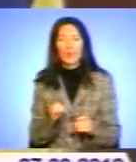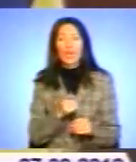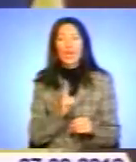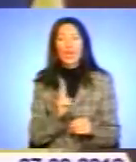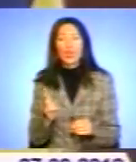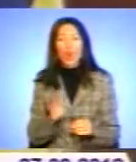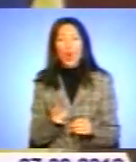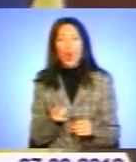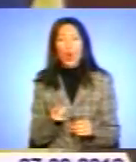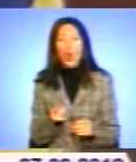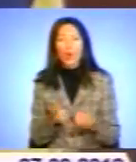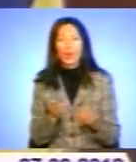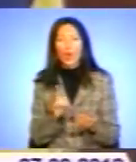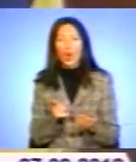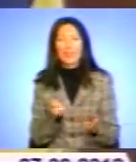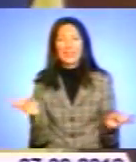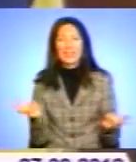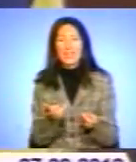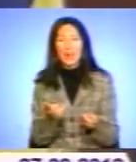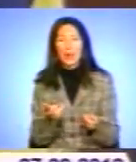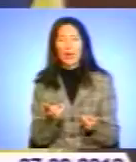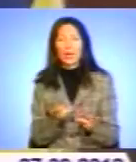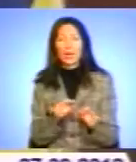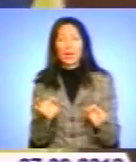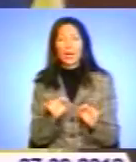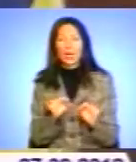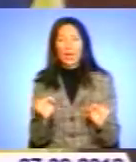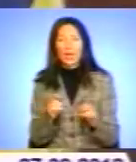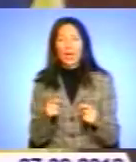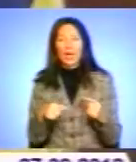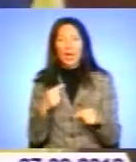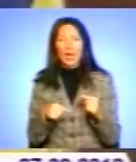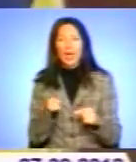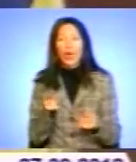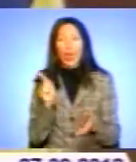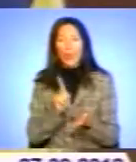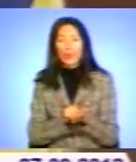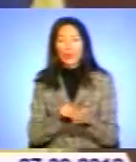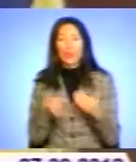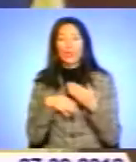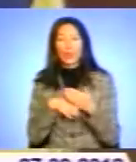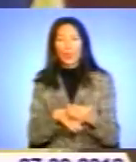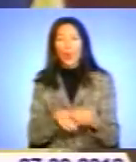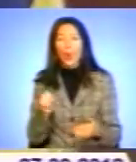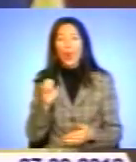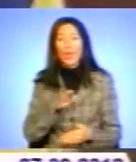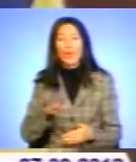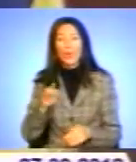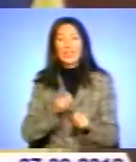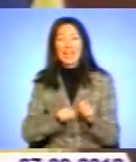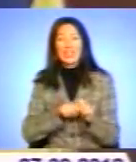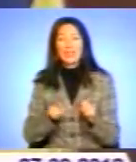якщо його треба було б і готувати, то обов'язково за допомогою європейських